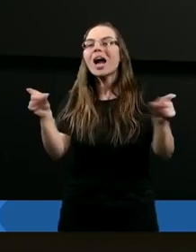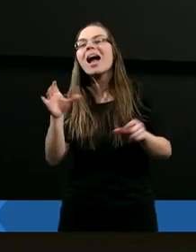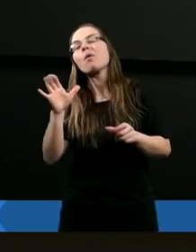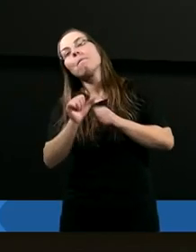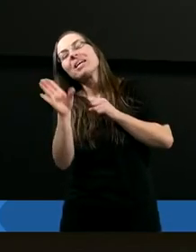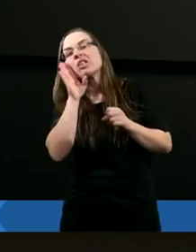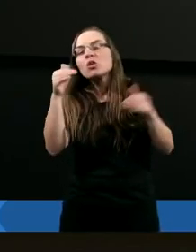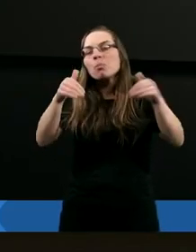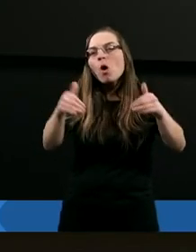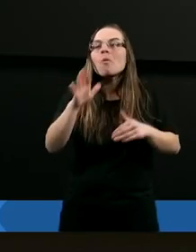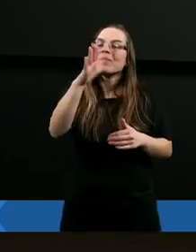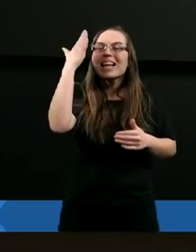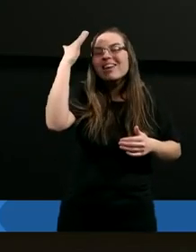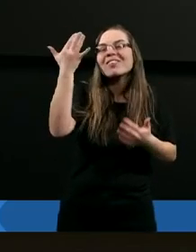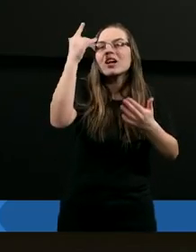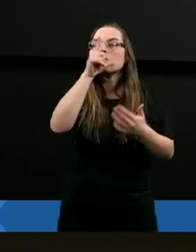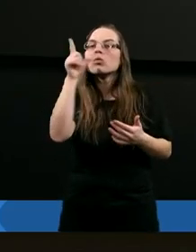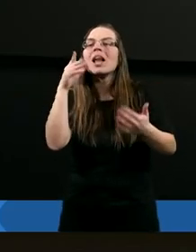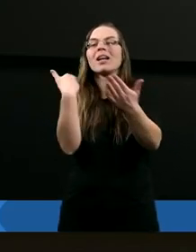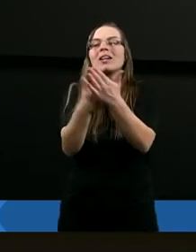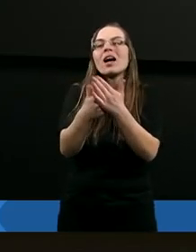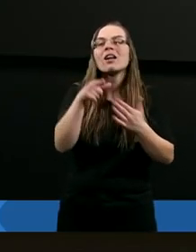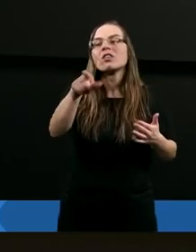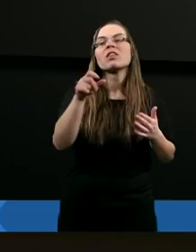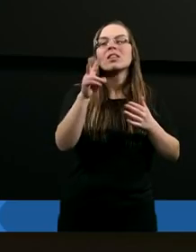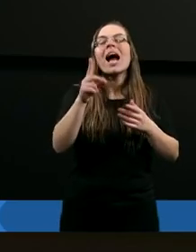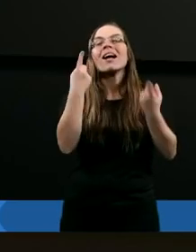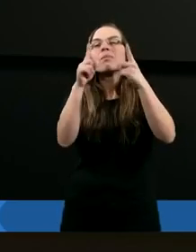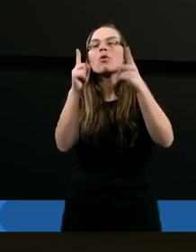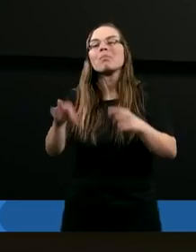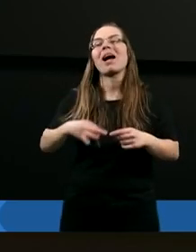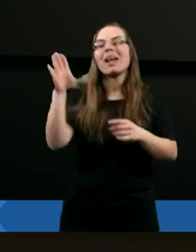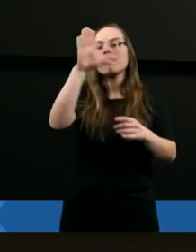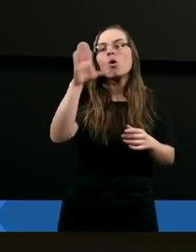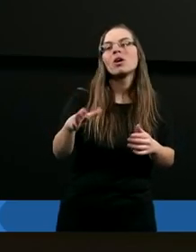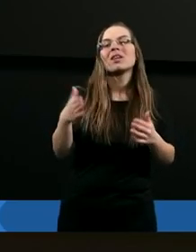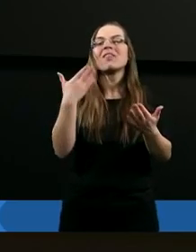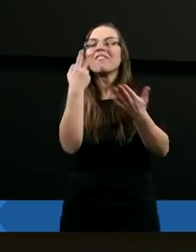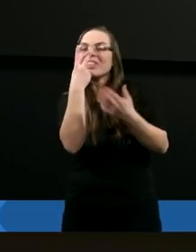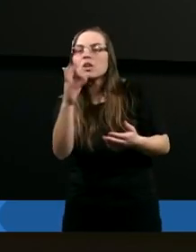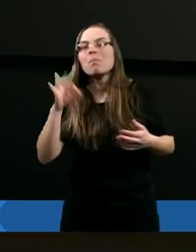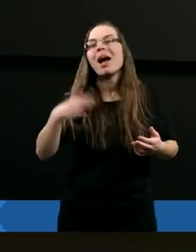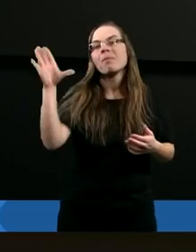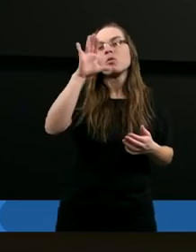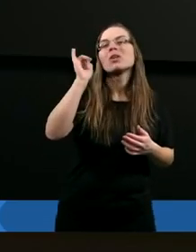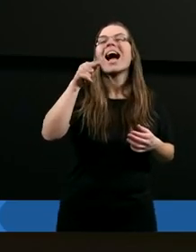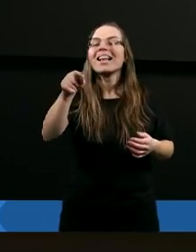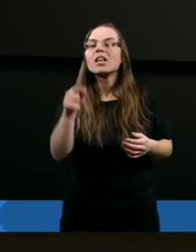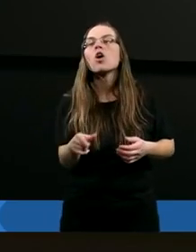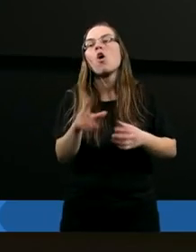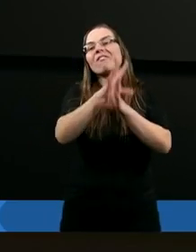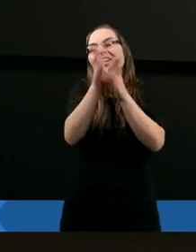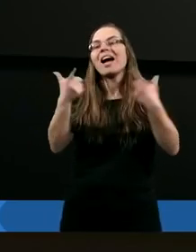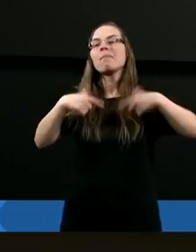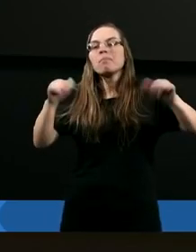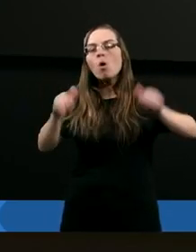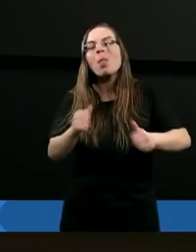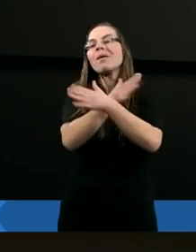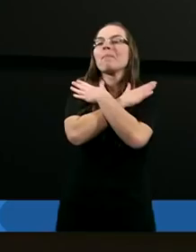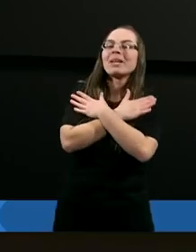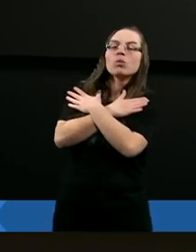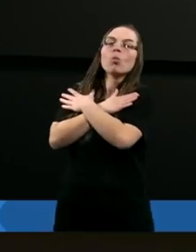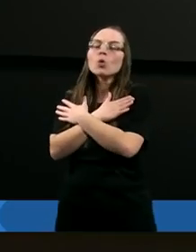znacie wielu ludzi. Dlaczego tak różnie postrzegamy Pana Boga? Właśnie widzimy Pana Boga jako tego wszechpotężnego, ale